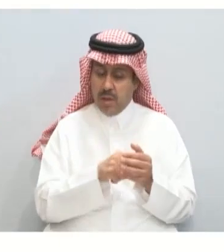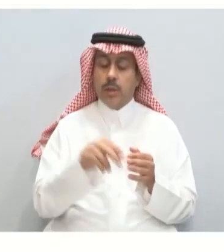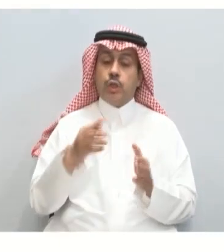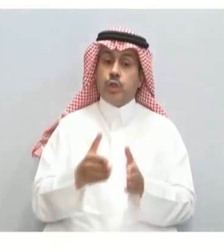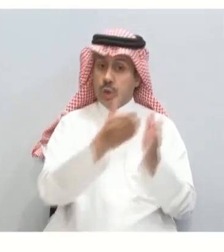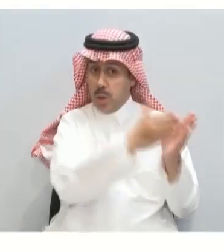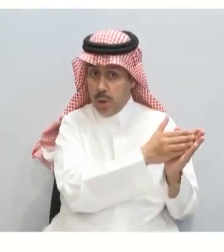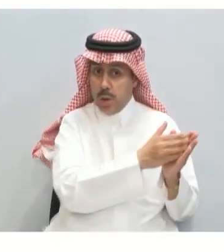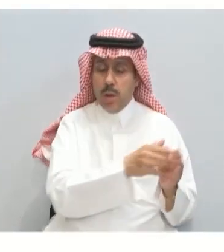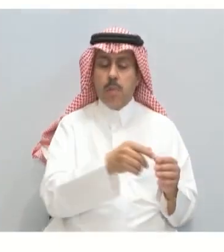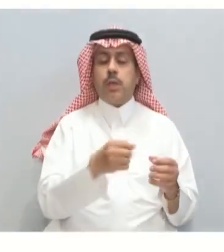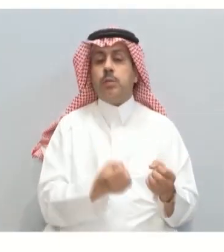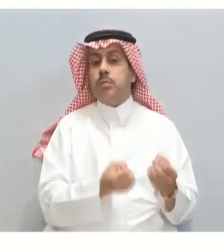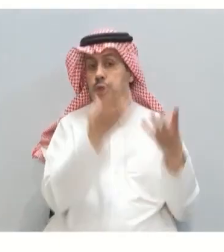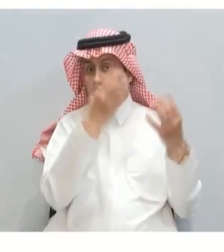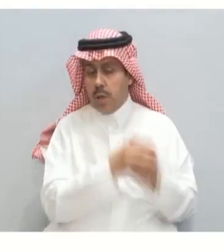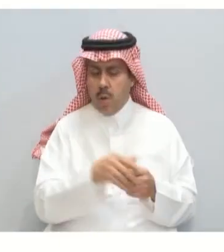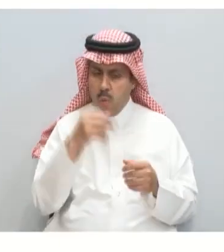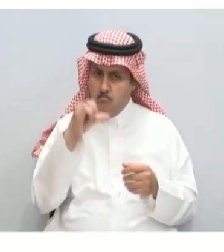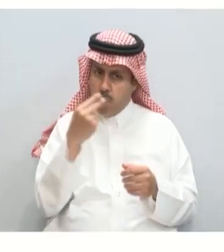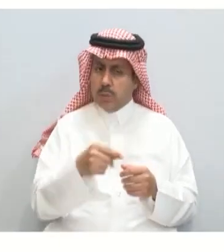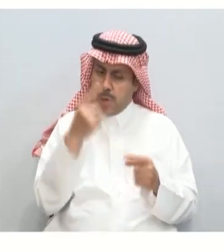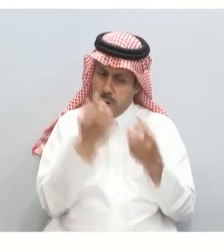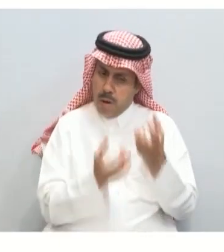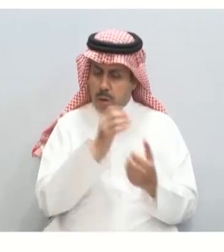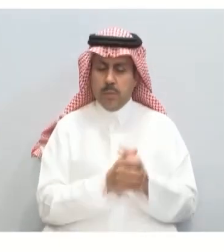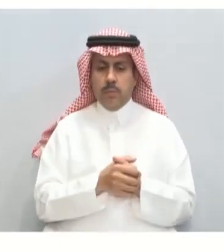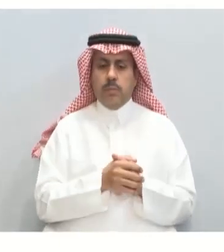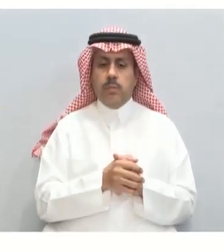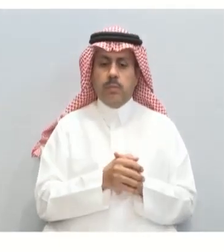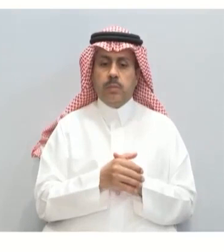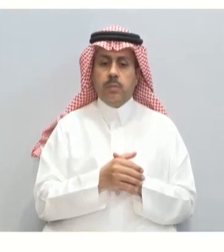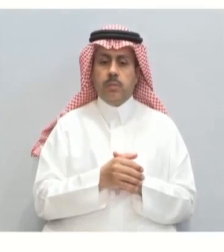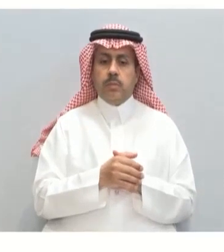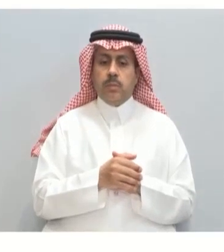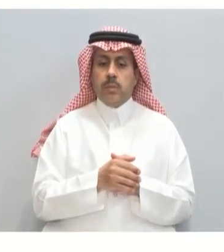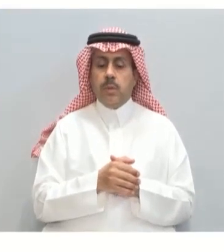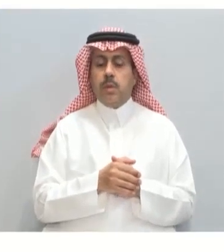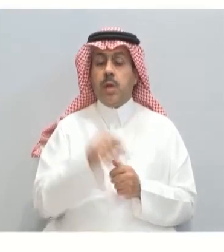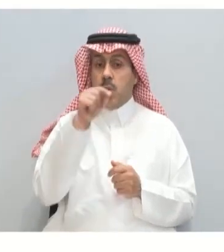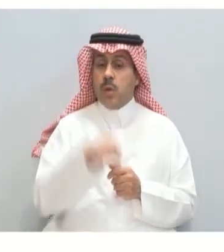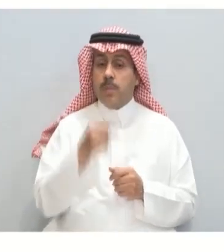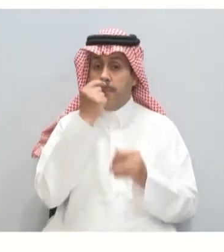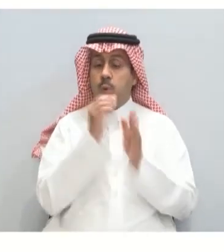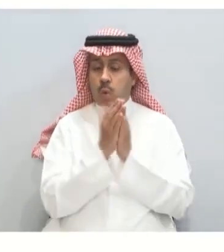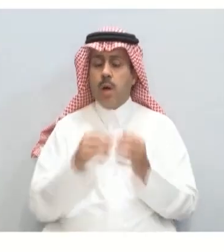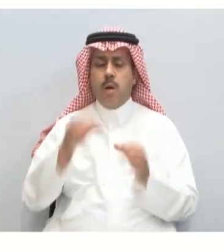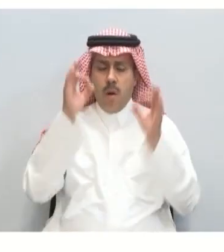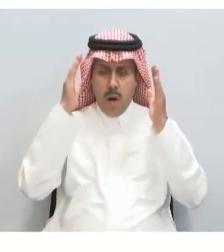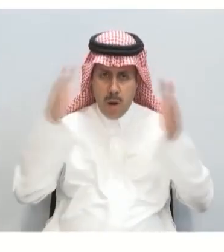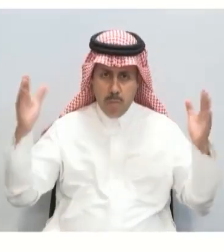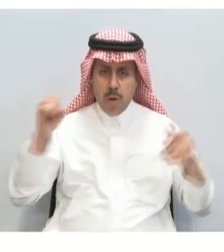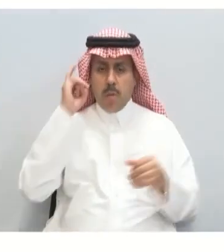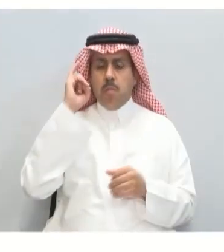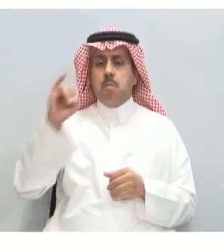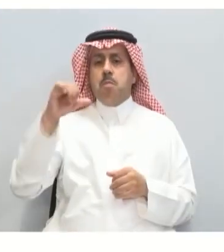ترغيب وترهيب ووعد ووعيد وتبشير وتحذير فهذا يدل على ان القران الكريم يوعظ